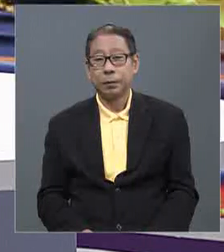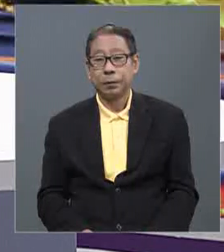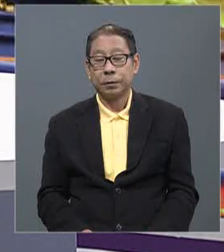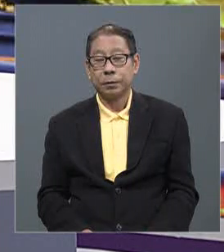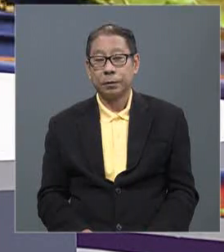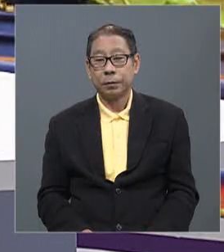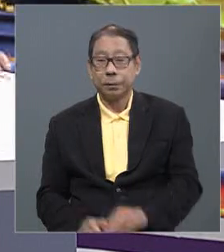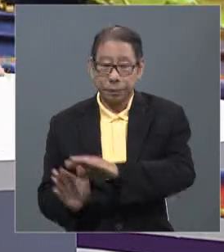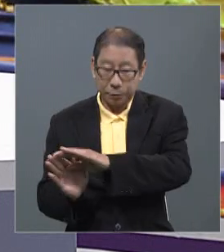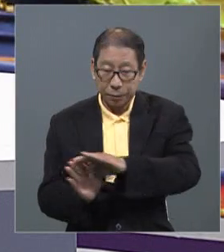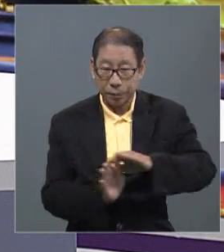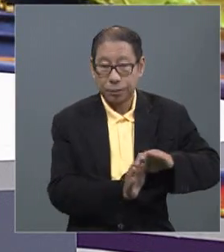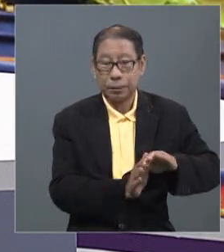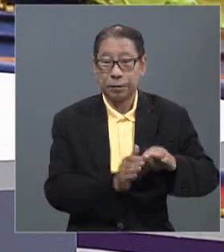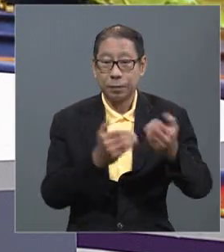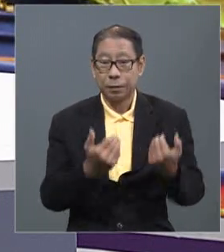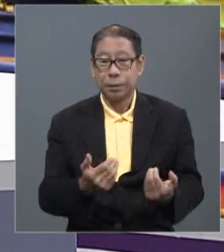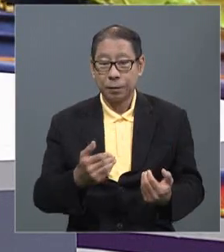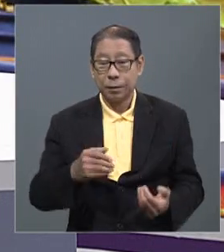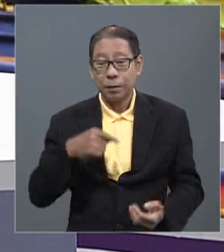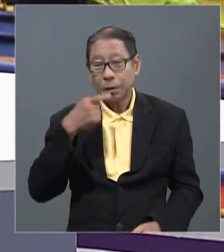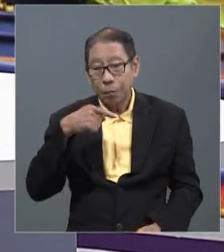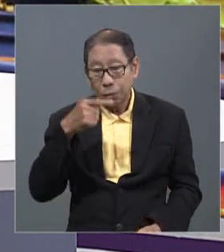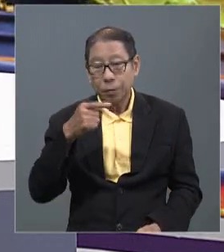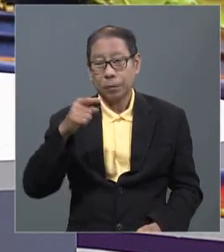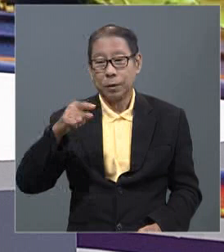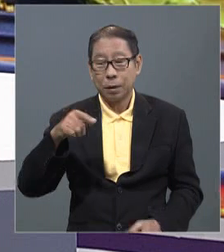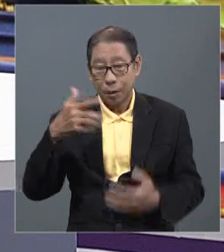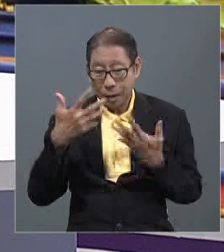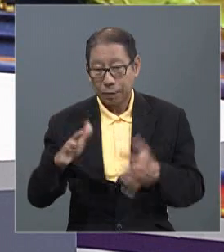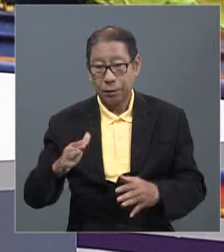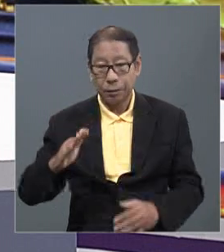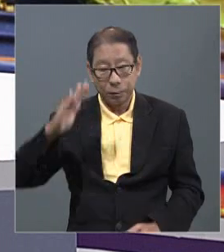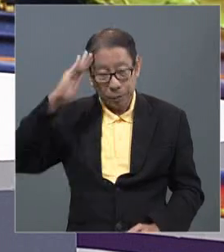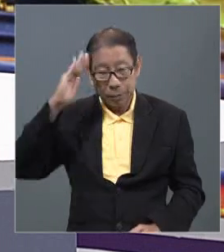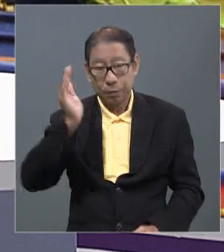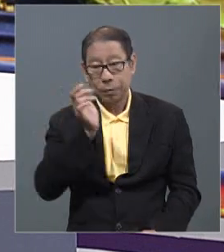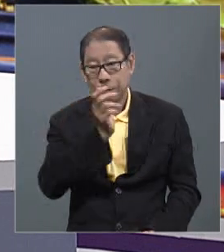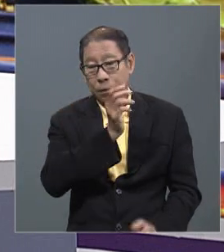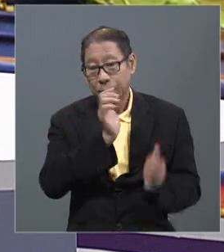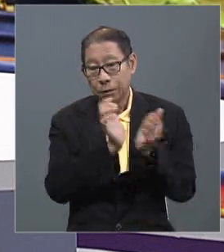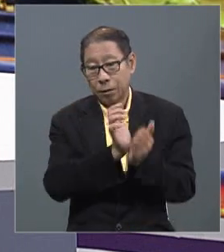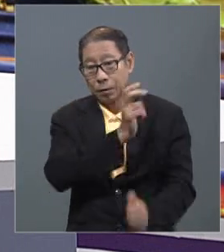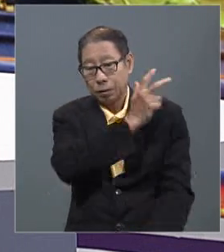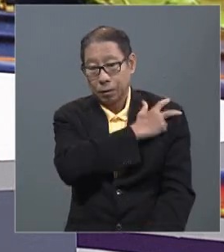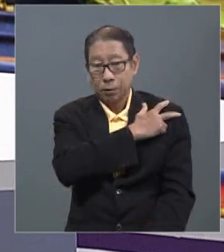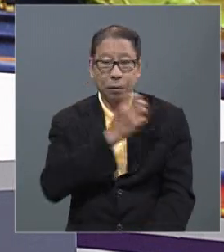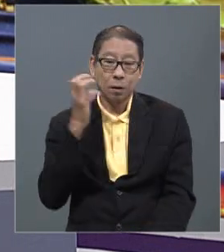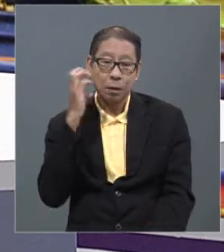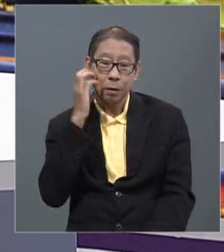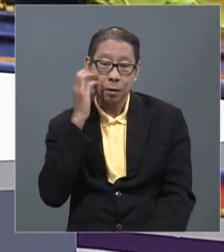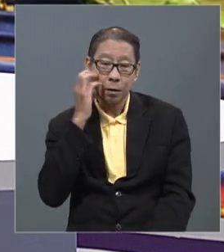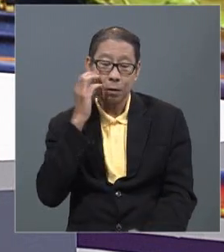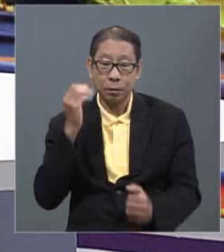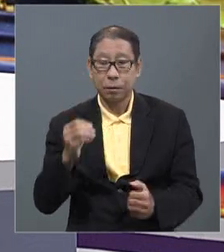มาต่อกันที่เรื่องใหญ่วันนี้เช่นเดียวกันนะครับก็คือเรื่องที่เราได้เกริ่นไปในช่วงแรกแล้วนะครับเรื่องของบิ๊กโจ๊กนะฮะคือเรื่องของบิ๊กโจ๊กเนี่ยมีเรื่องสืบเนื่องมาจากก